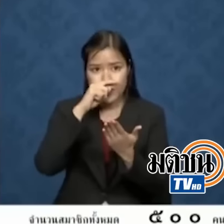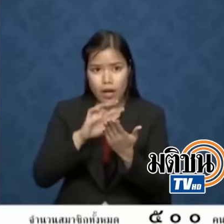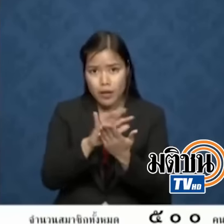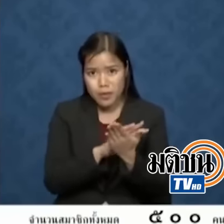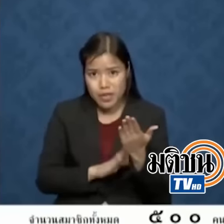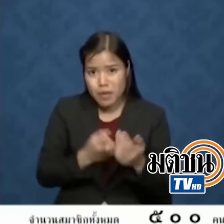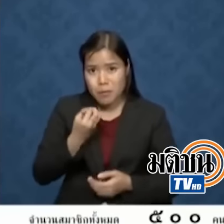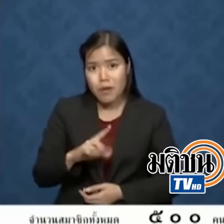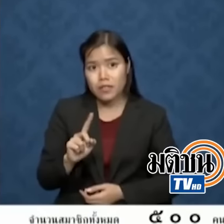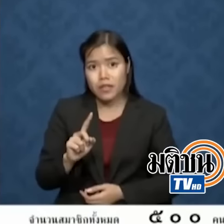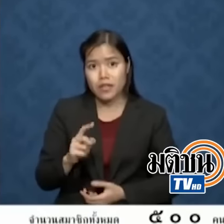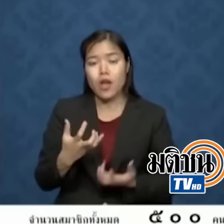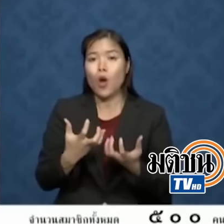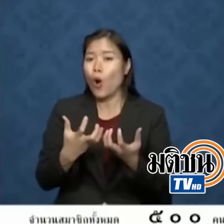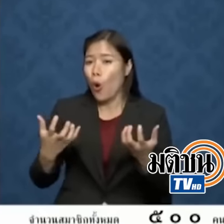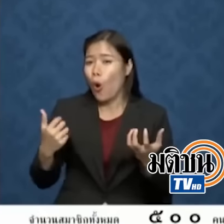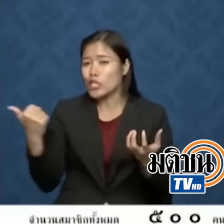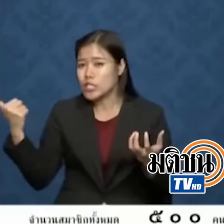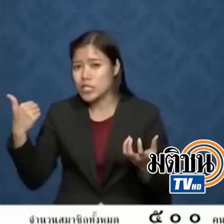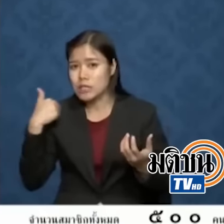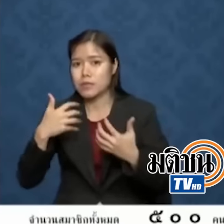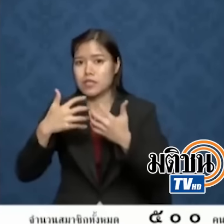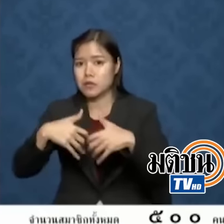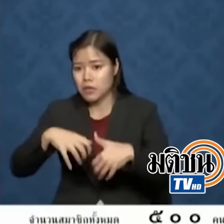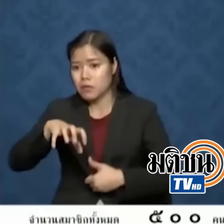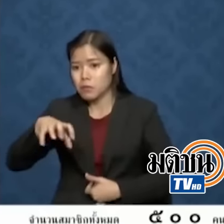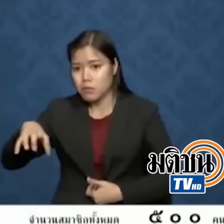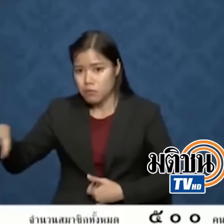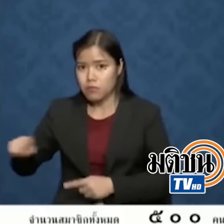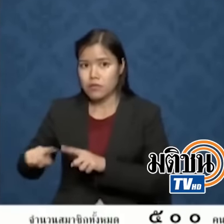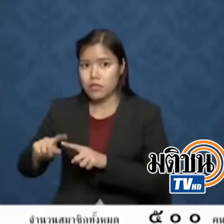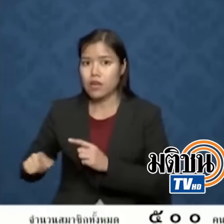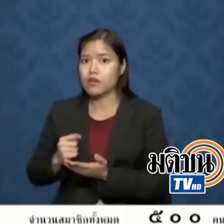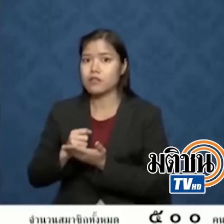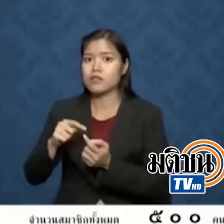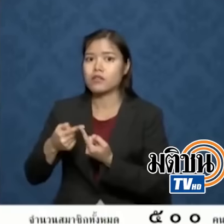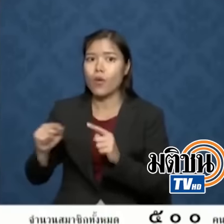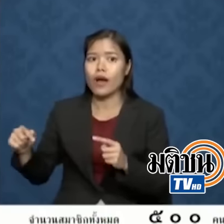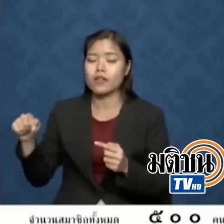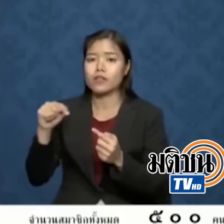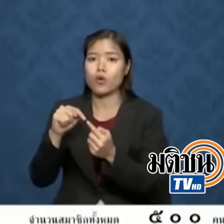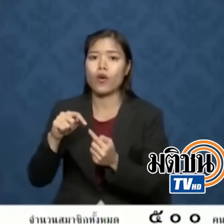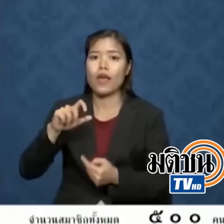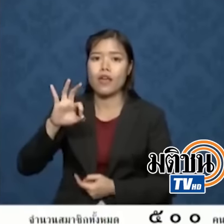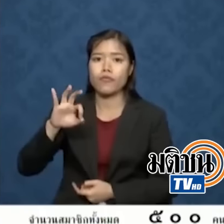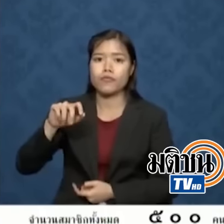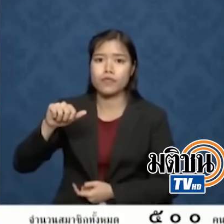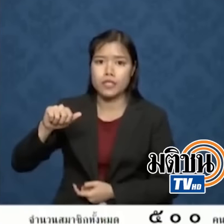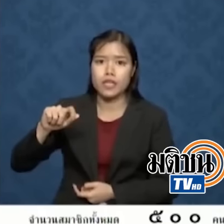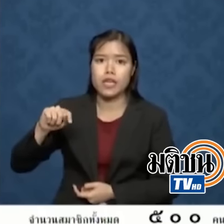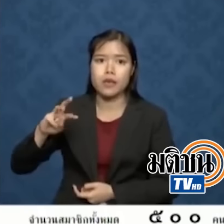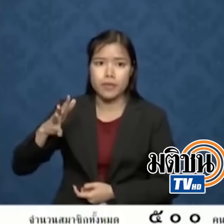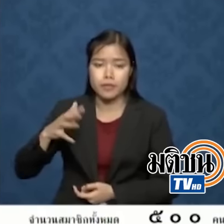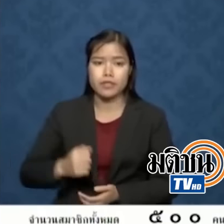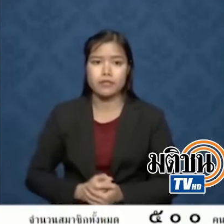มีสินค้าอีกเยอะเลยผู้ประกอบการอีกหลายอุตสาหกรรมเลยที่ตกหล่นไปจาก FTA สุดท้ายนะครับท่านประธ